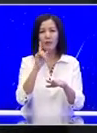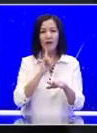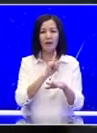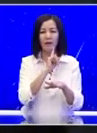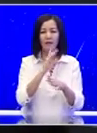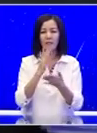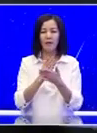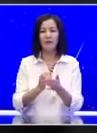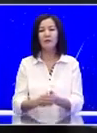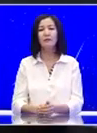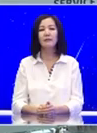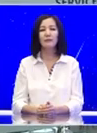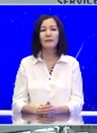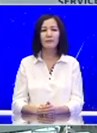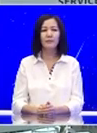бар.